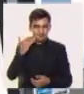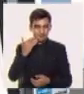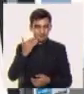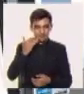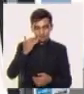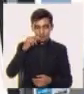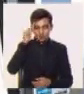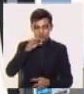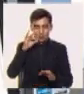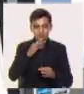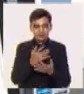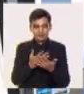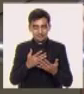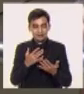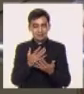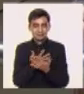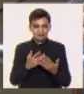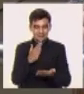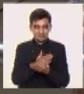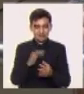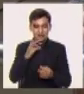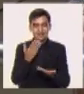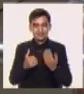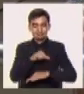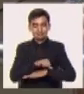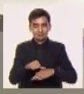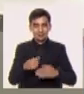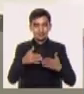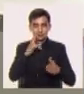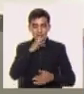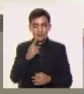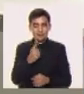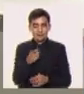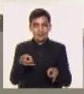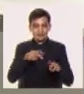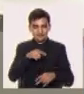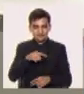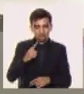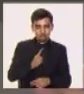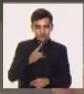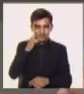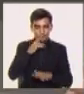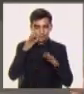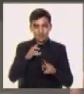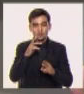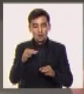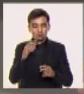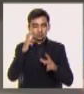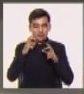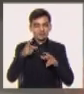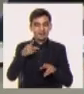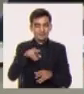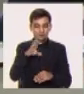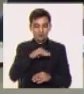что есть несколько сценариев на случай, если границы не откроют. Первый – это остаться здесь и ждать, но для студентов это худший вариант.